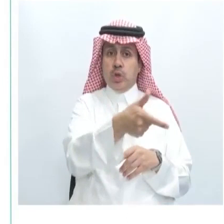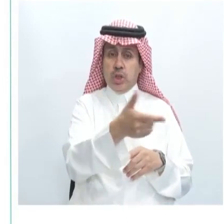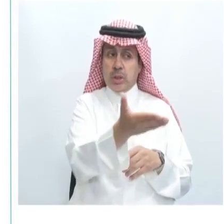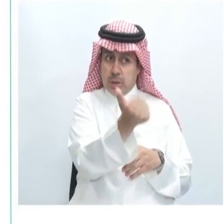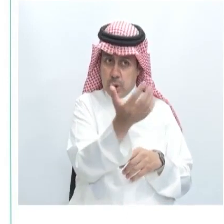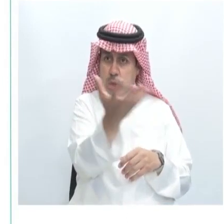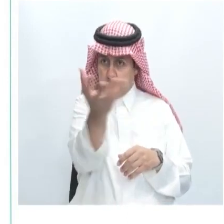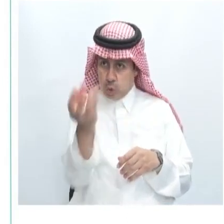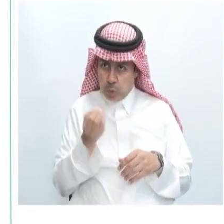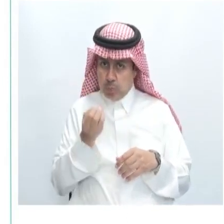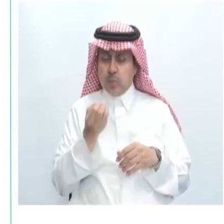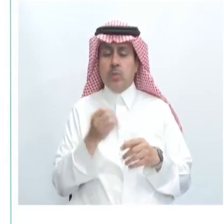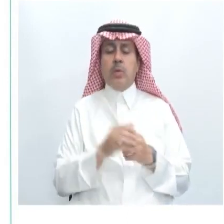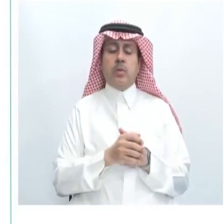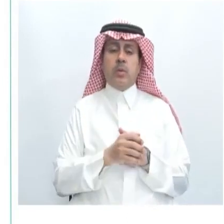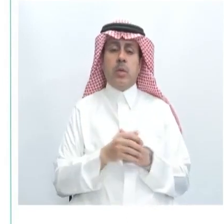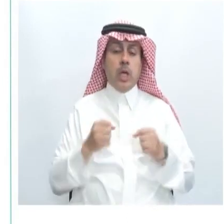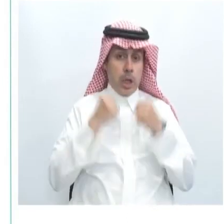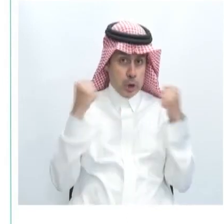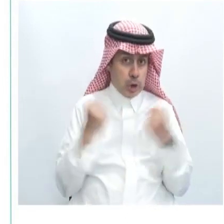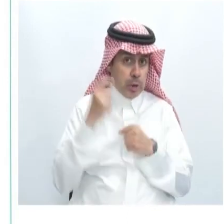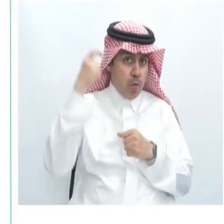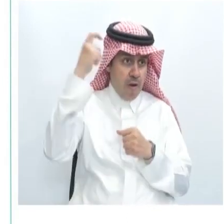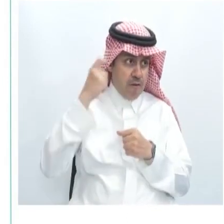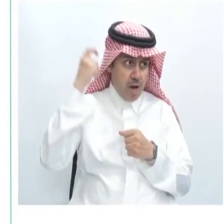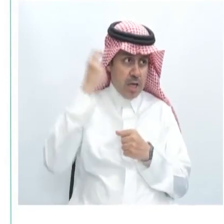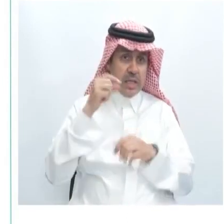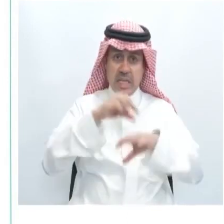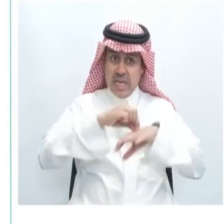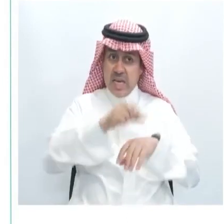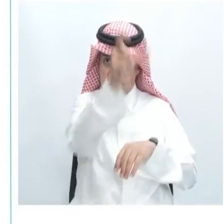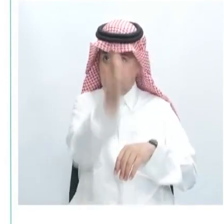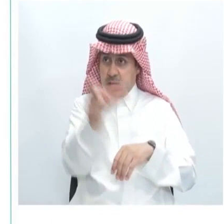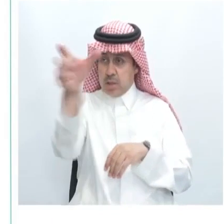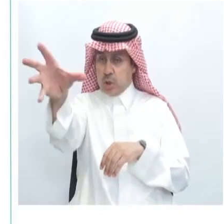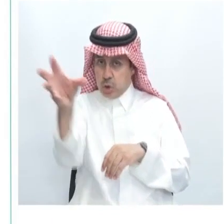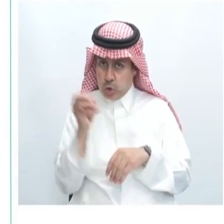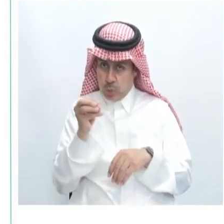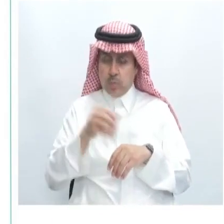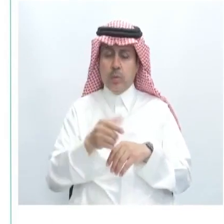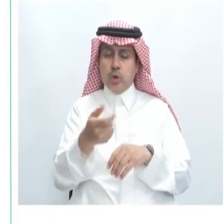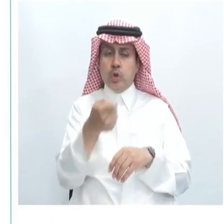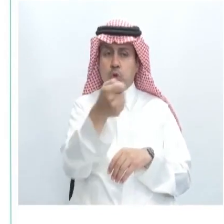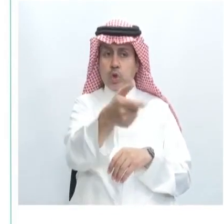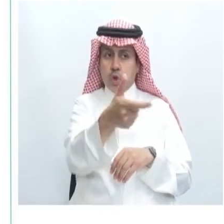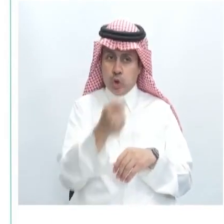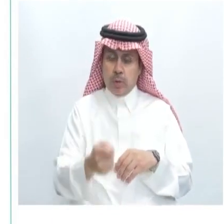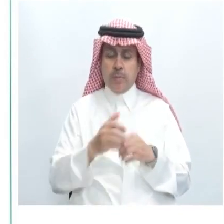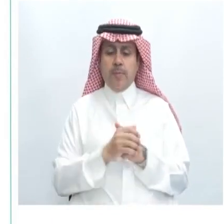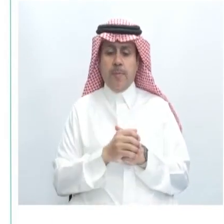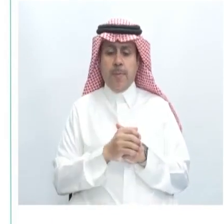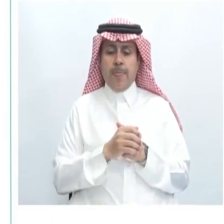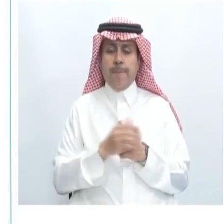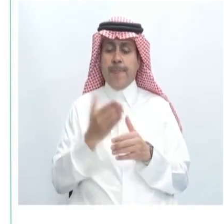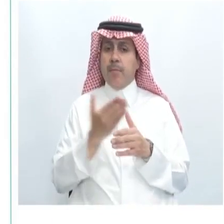افكار وبعض الانشطه لكي تجذب الناس لكي يقوموا بشراء منتجاتهم لماذا